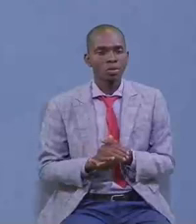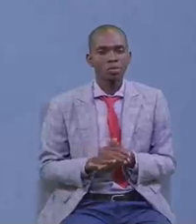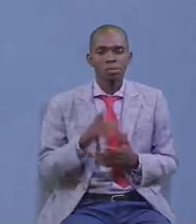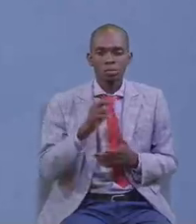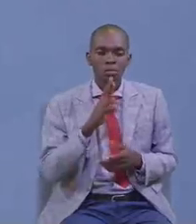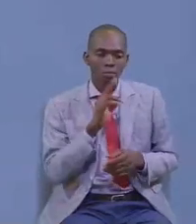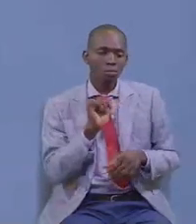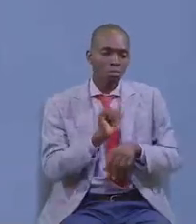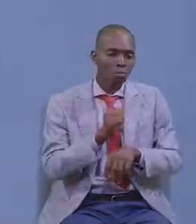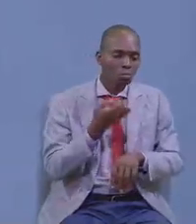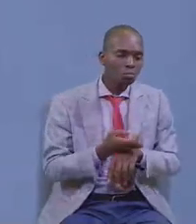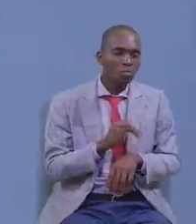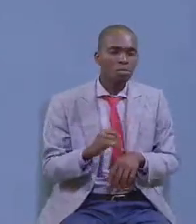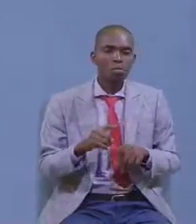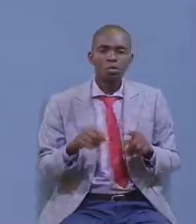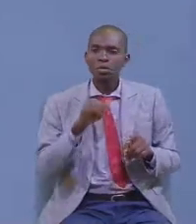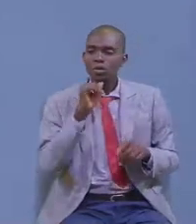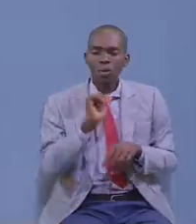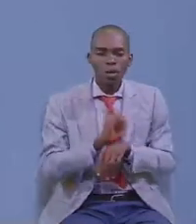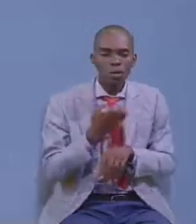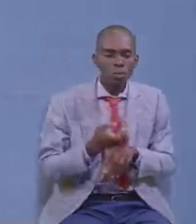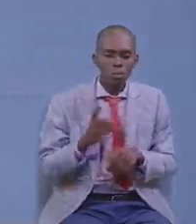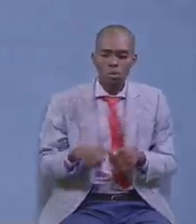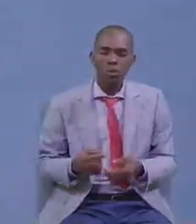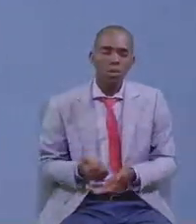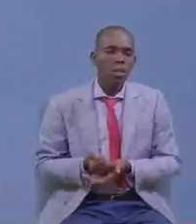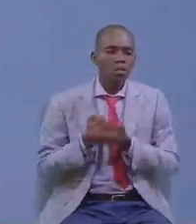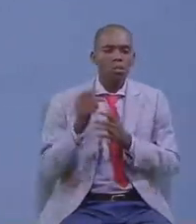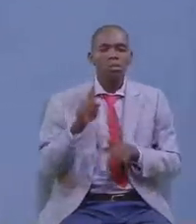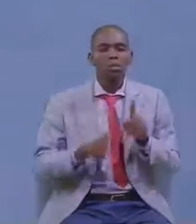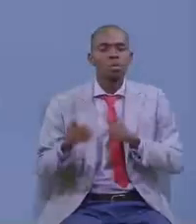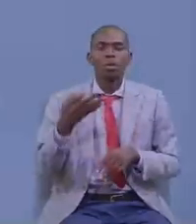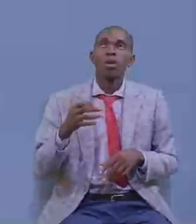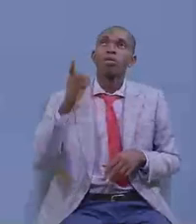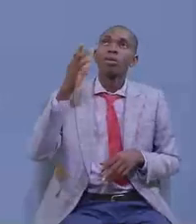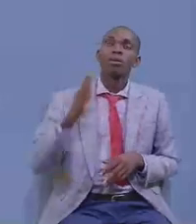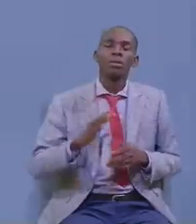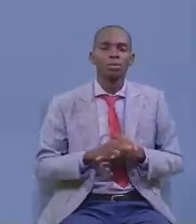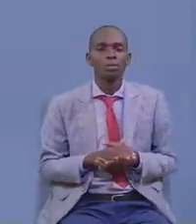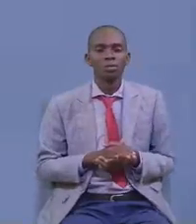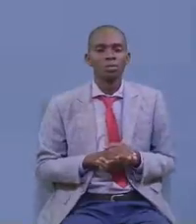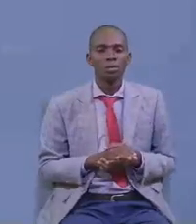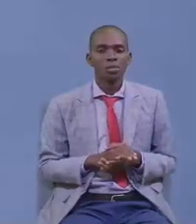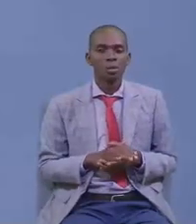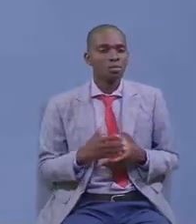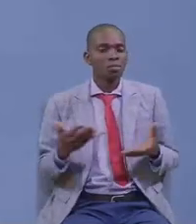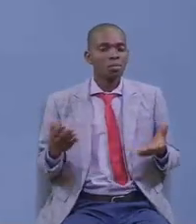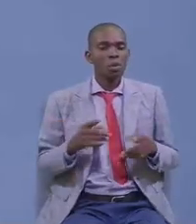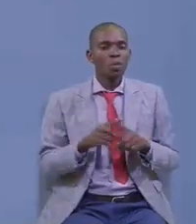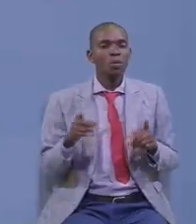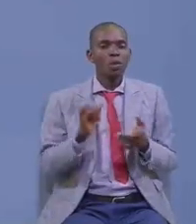Quand tu agis et que tu n'agis pas pour élever le peuple de Dieu, tu sers le Seigneur de façon